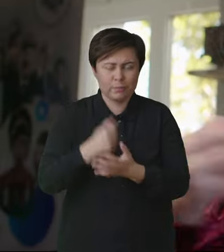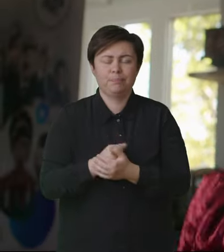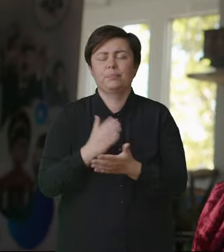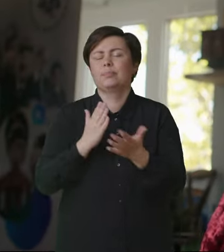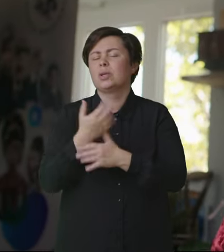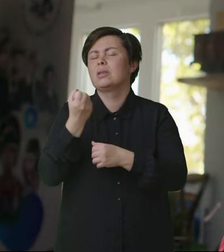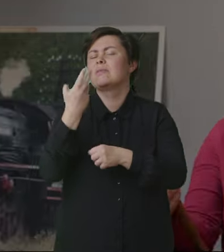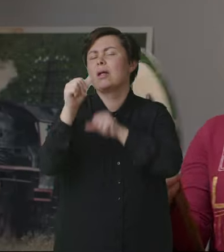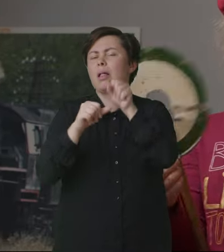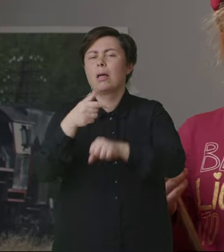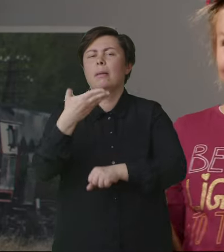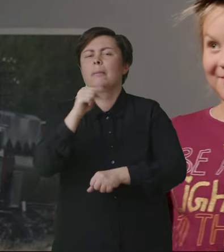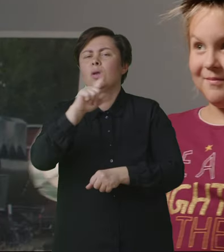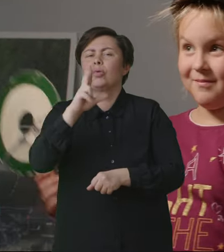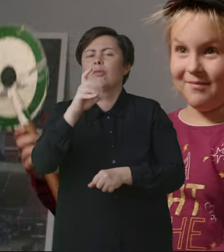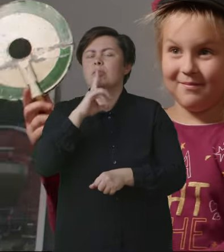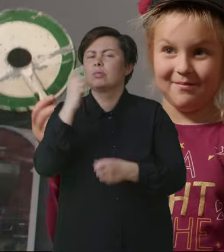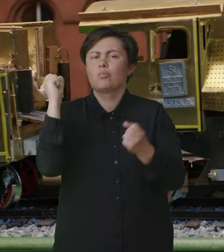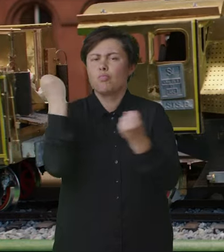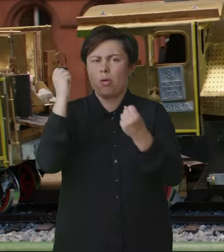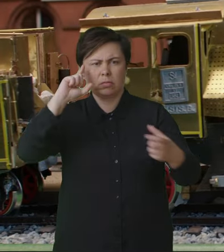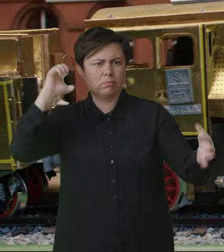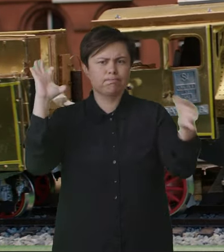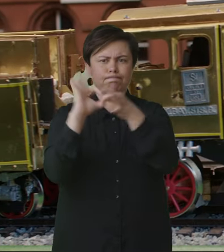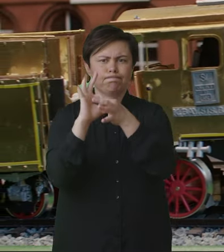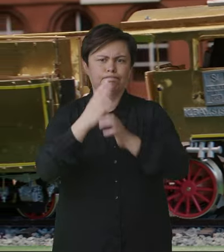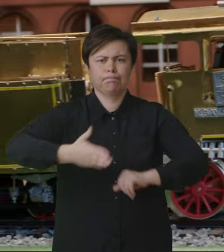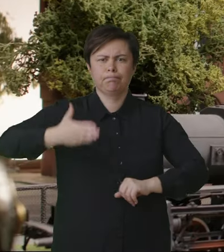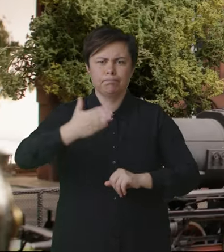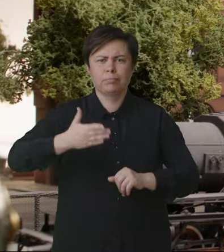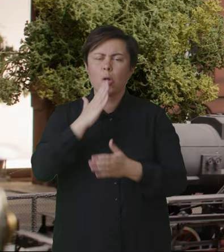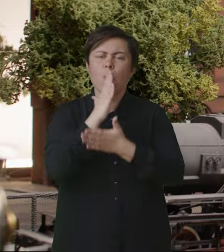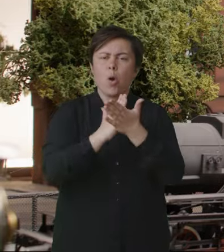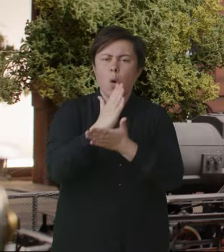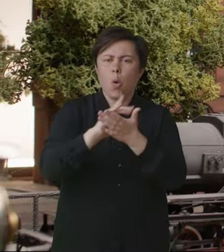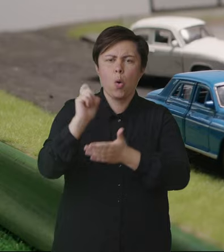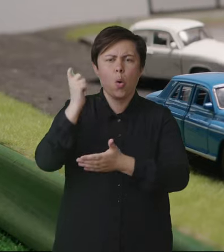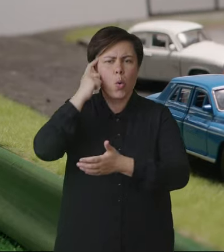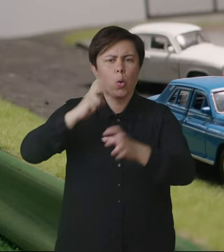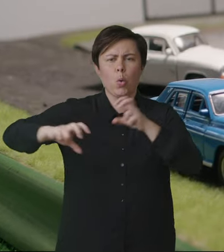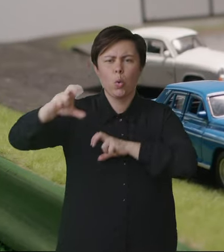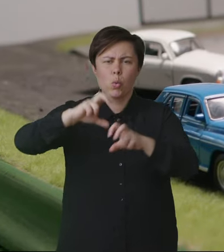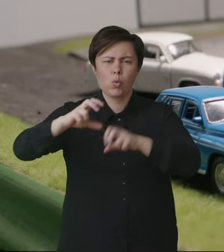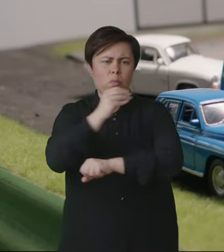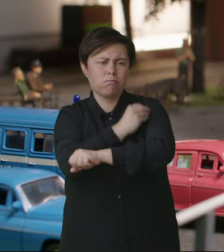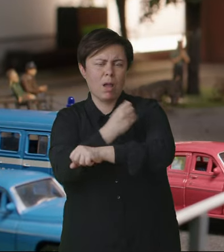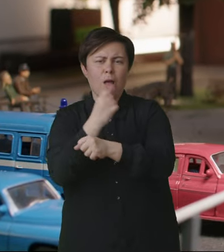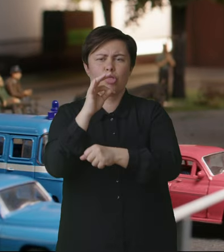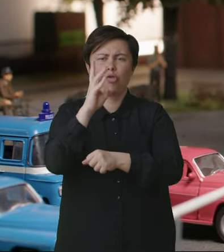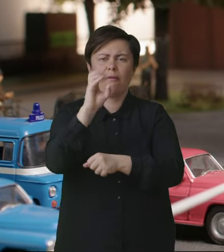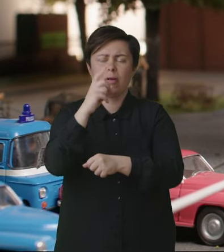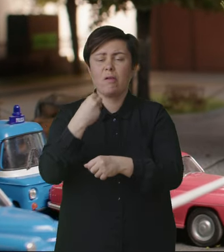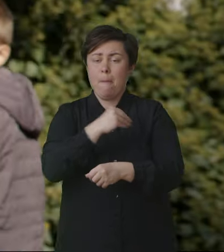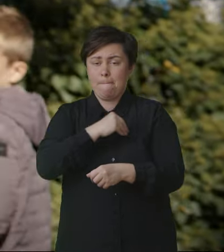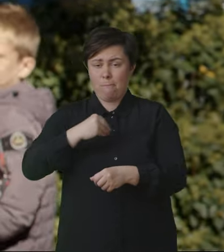lat Miłkowice stanowiły znaczący węzeł kolejowy, obsługujący głównie ruch towarowy. Polskie Koleje